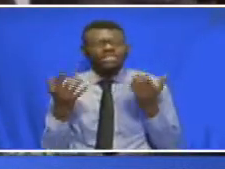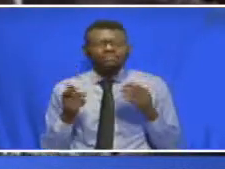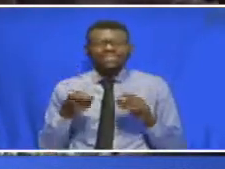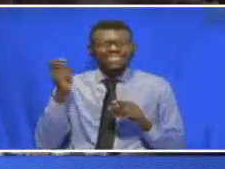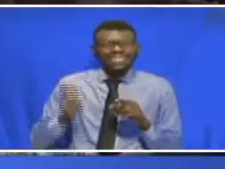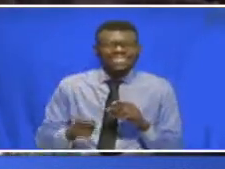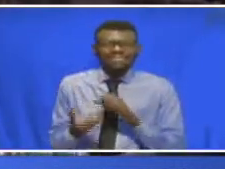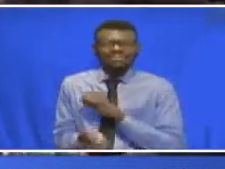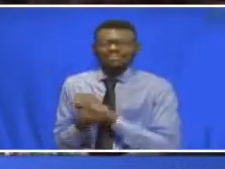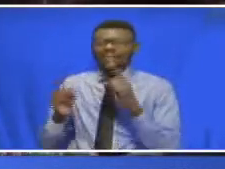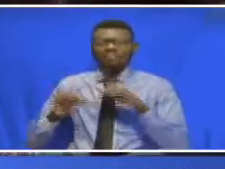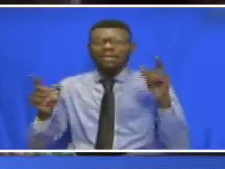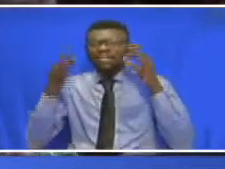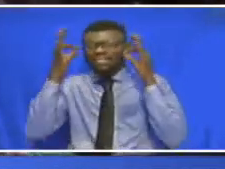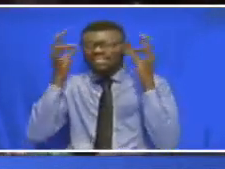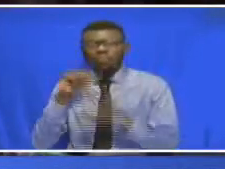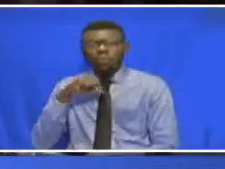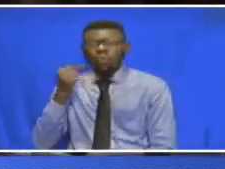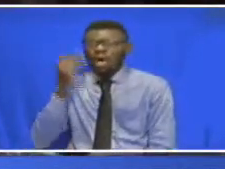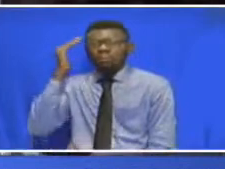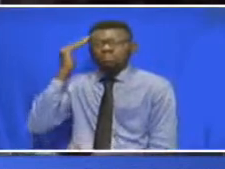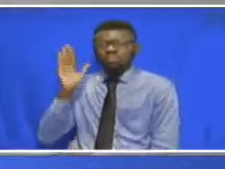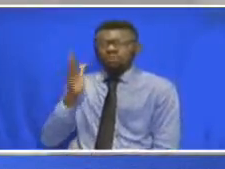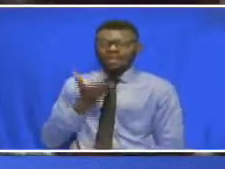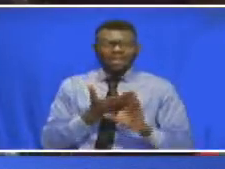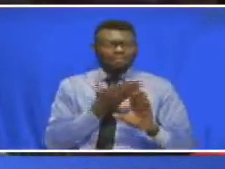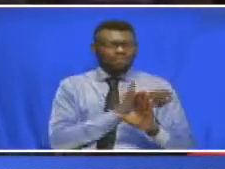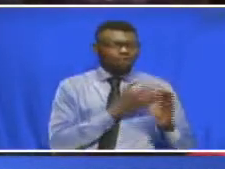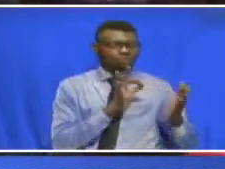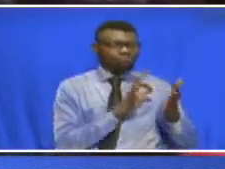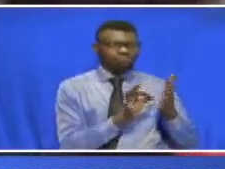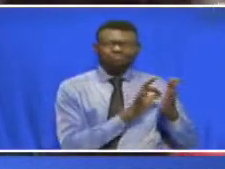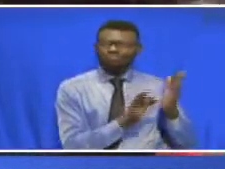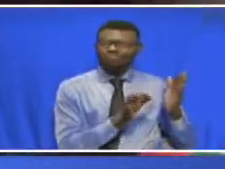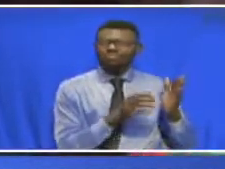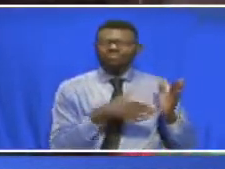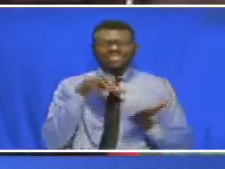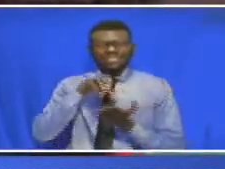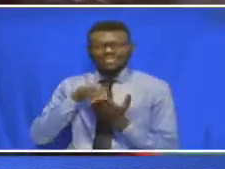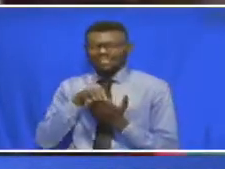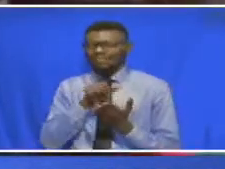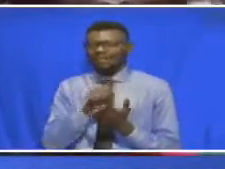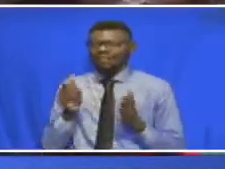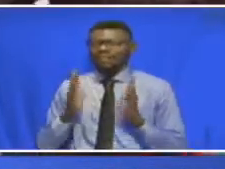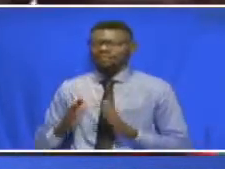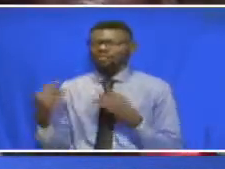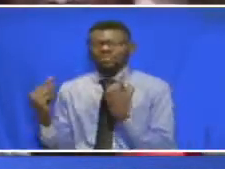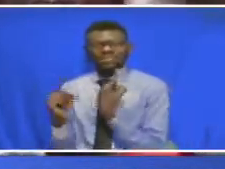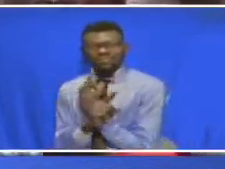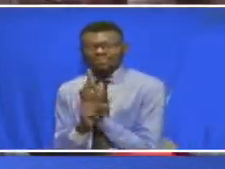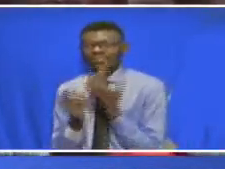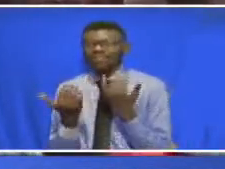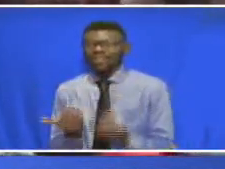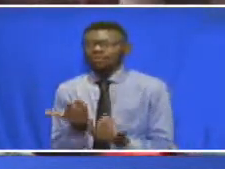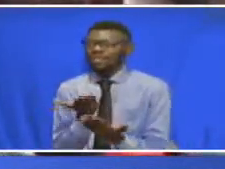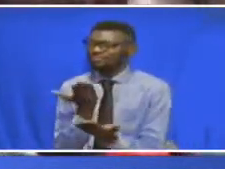anaenda kudecide sio yule aliandika hiyo kesi. So tunaomba ya kwamba